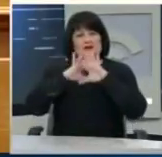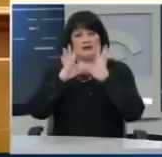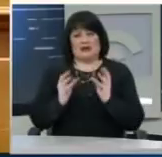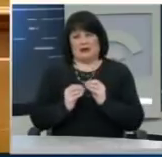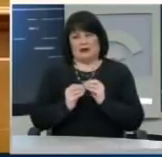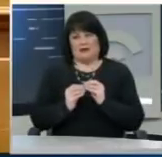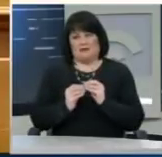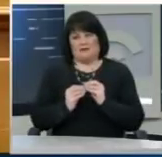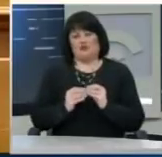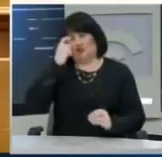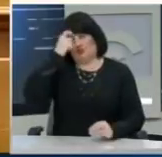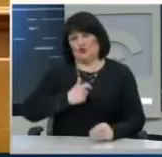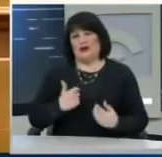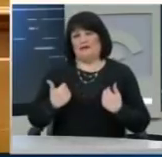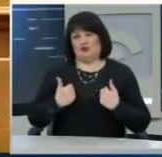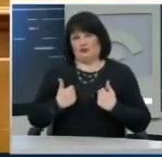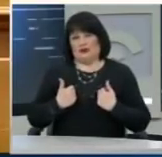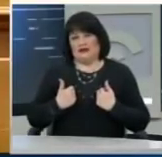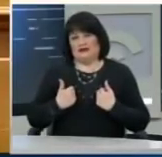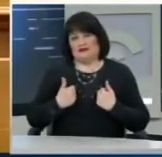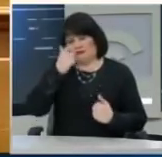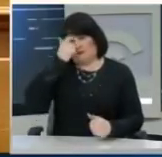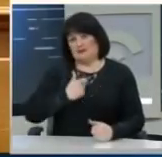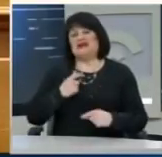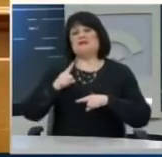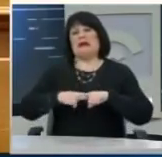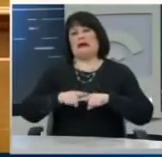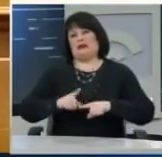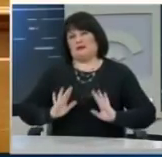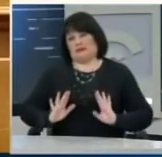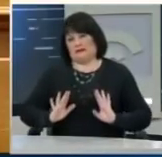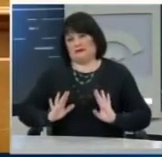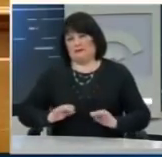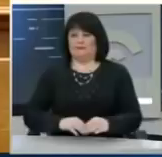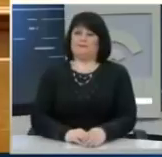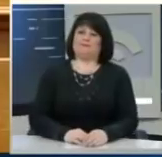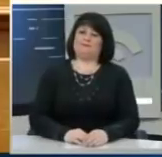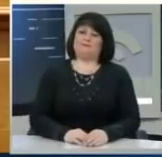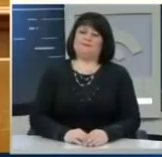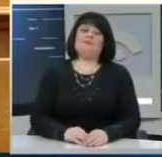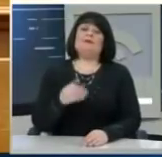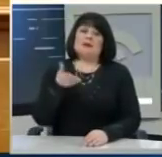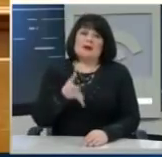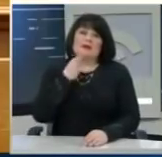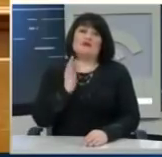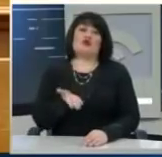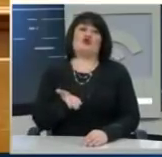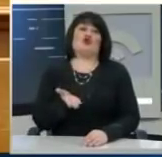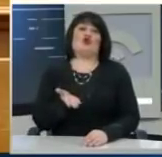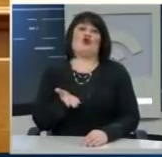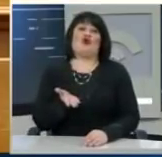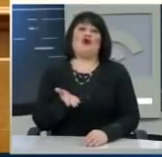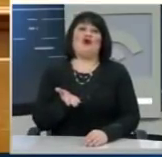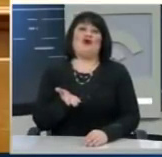του ίδιου μας του εαυτού, της ίδια μας της πατρίδας. Να λοιπόν γιατί στο ερώτημα